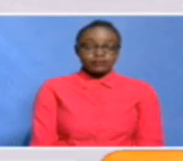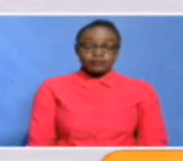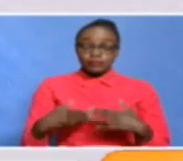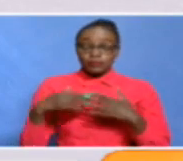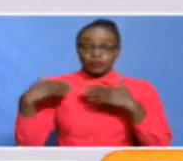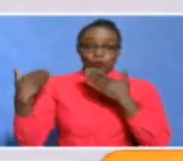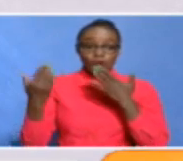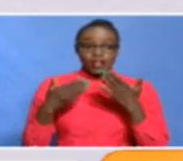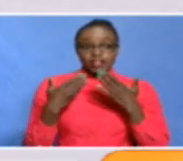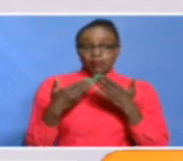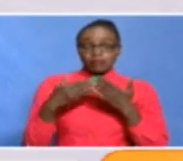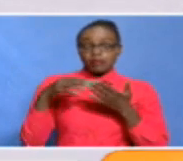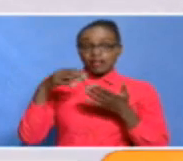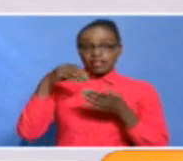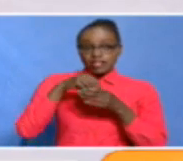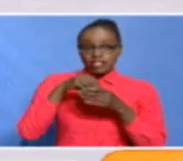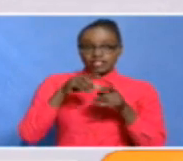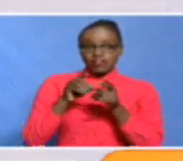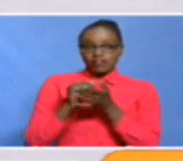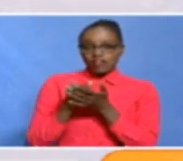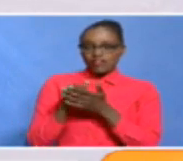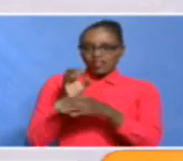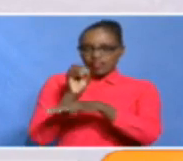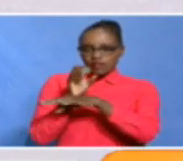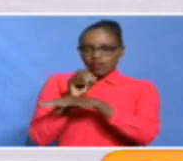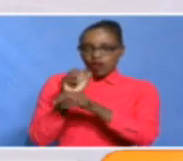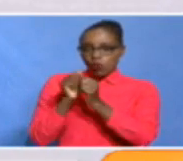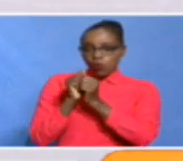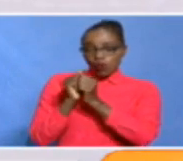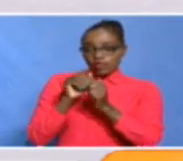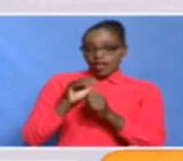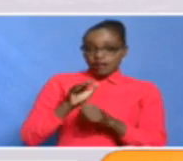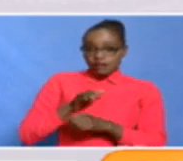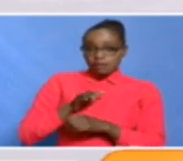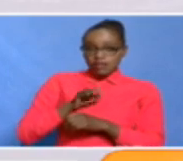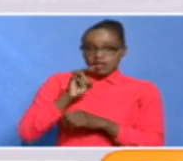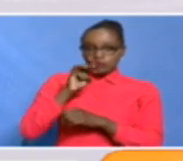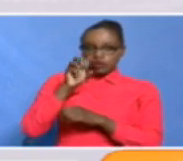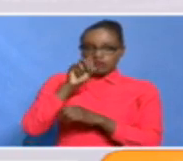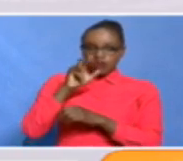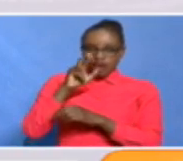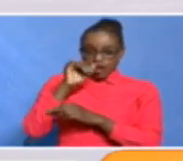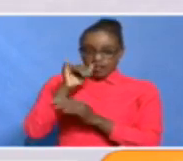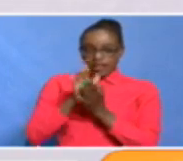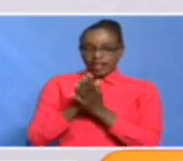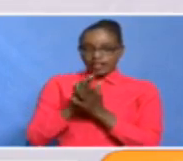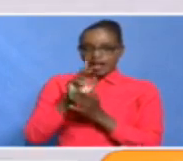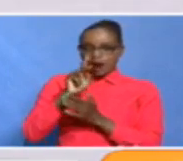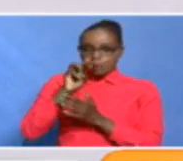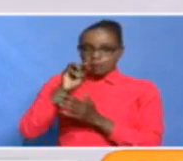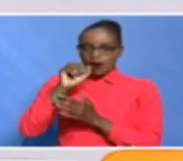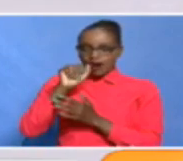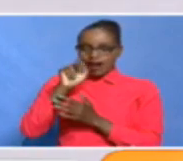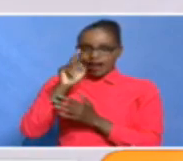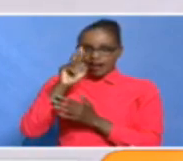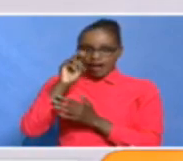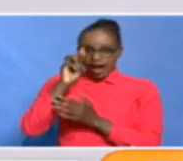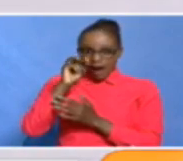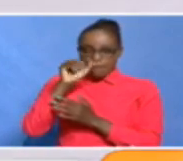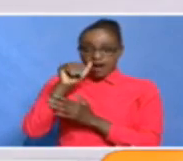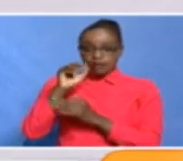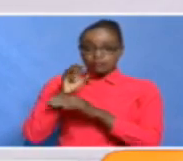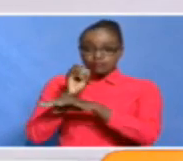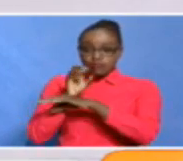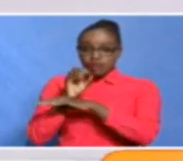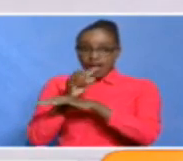Naam, karibu. Tuko katika wasaa wa mawaidha hapa na Bi Msafwari na mwenzake Mkaula Mamboze, na kama nilivyokutaarifu hapo mapema ni